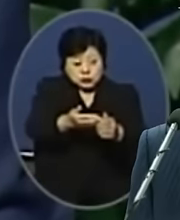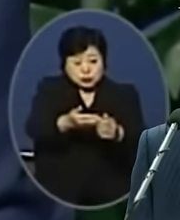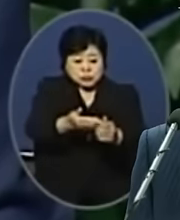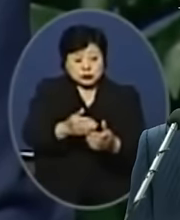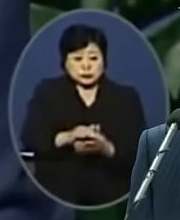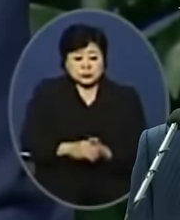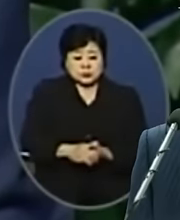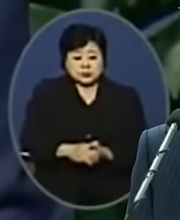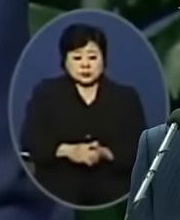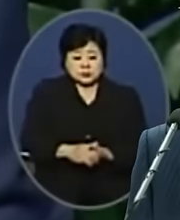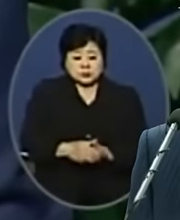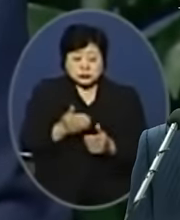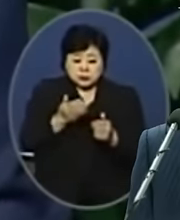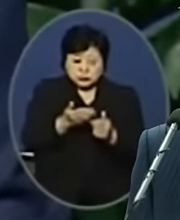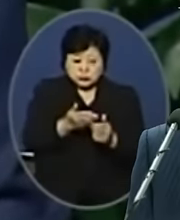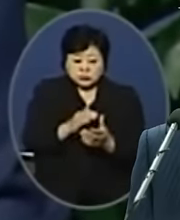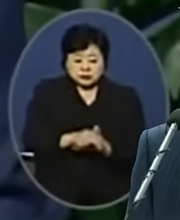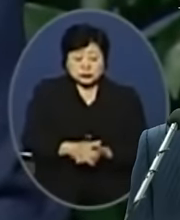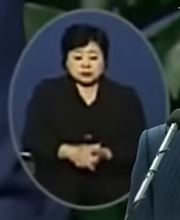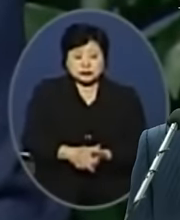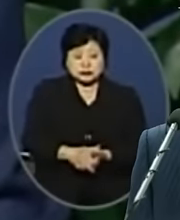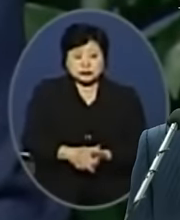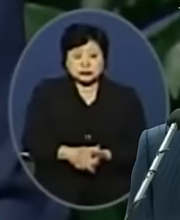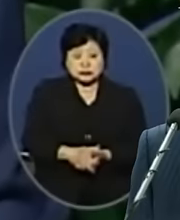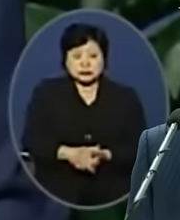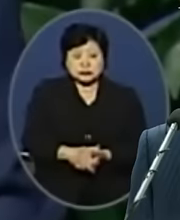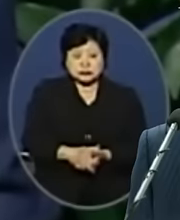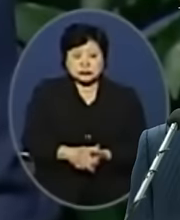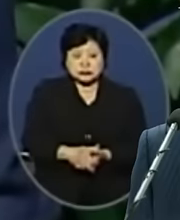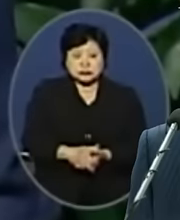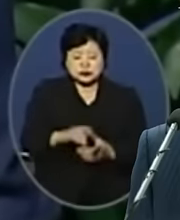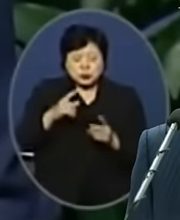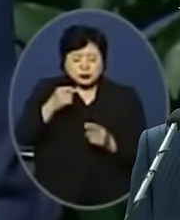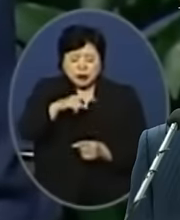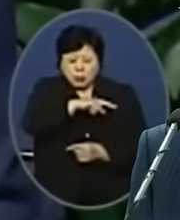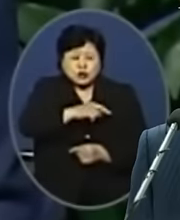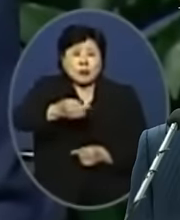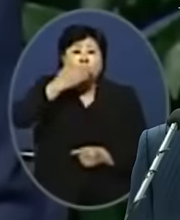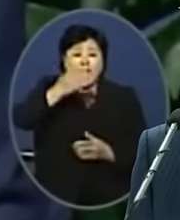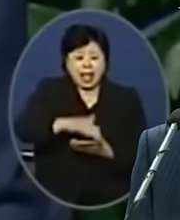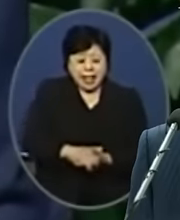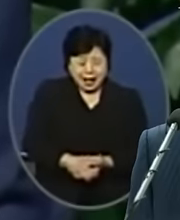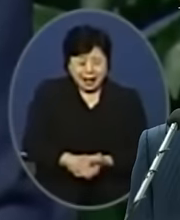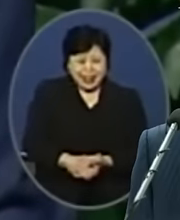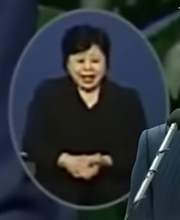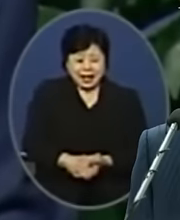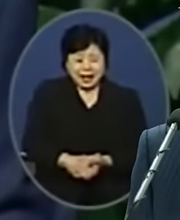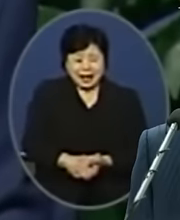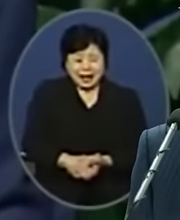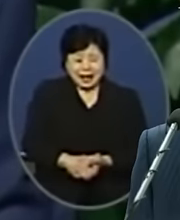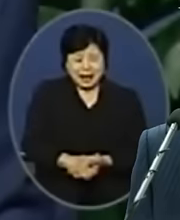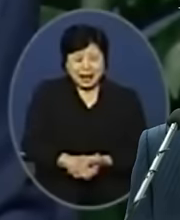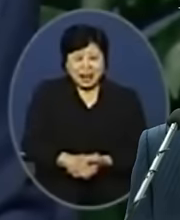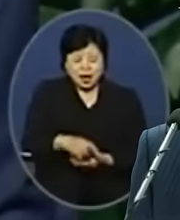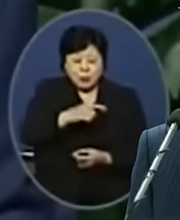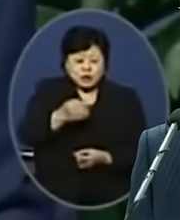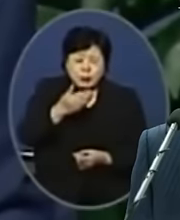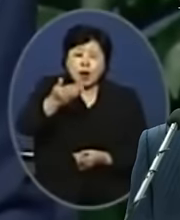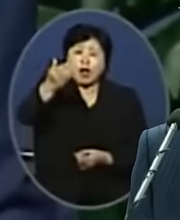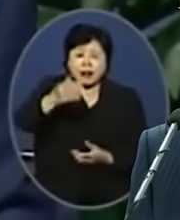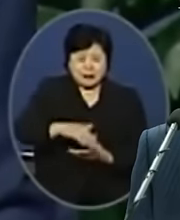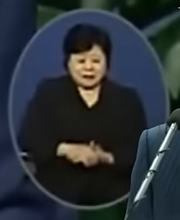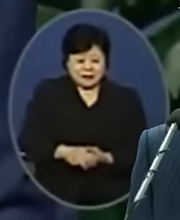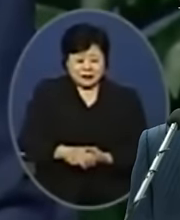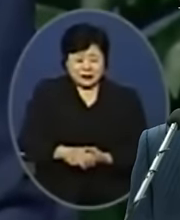손 대접한다고 주니까 자꾸 나보고 먼저 마시라 하는 거예요. You go ahead, please. You go